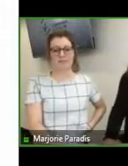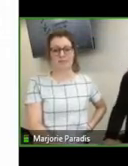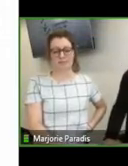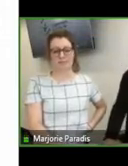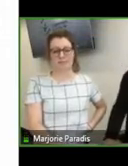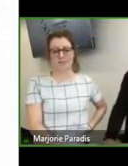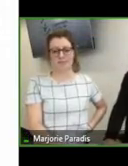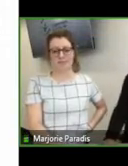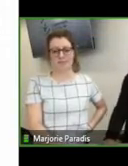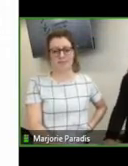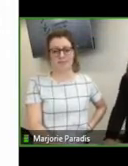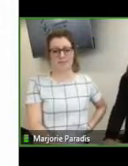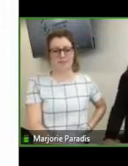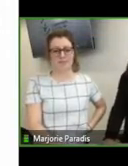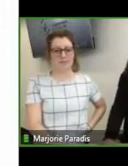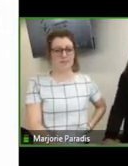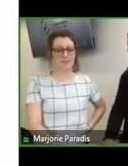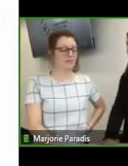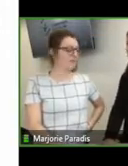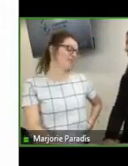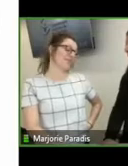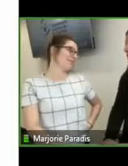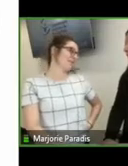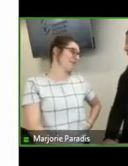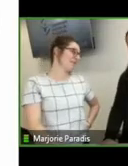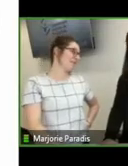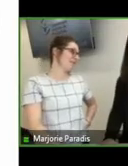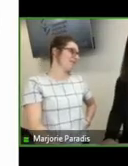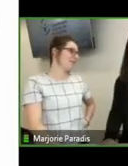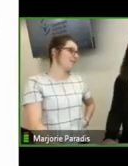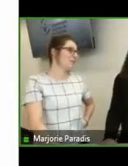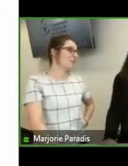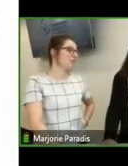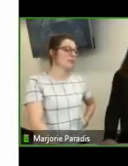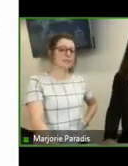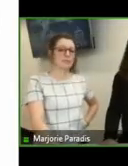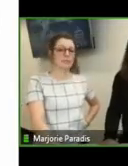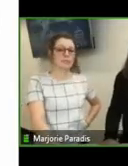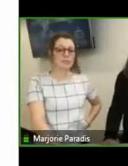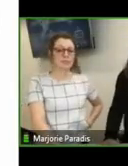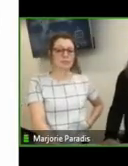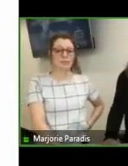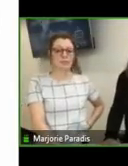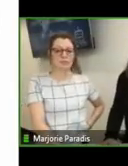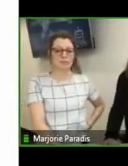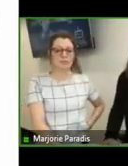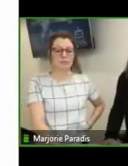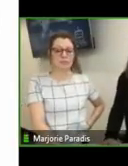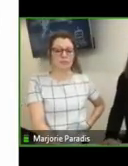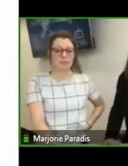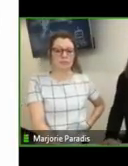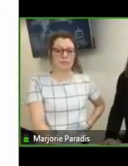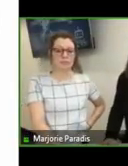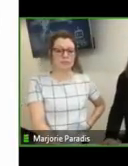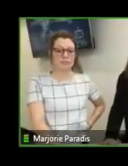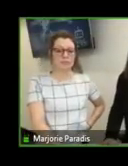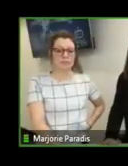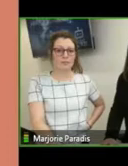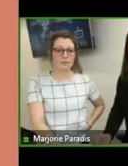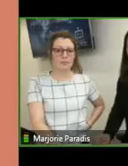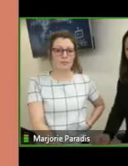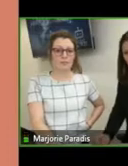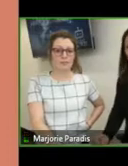contenu, on vous apprendra sûrement pas que l'intelligence artificielle a encore un grand rôle à jouer à cette étape-là de diffusion